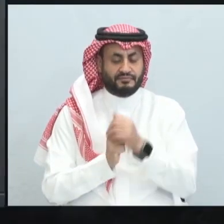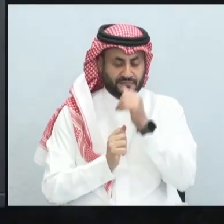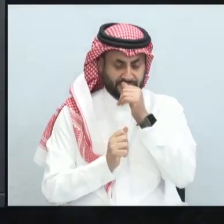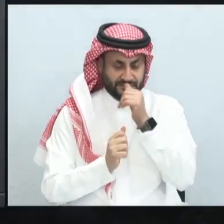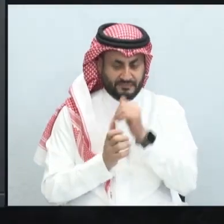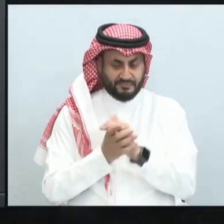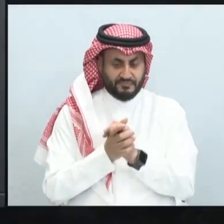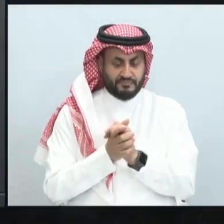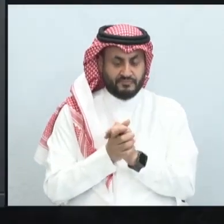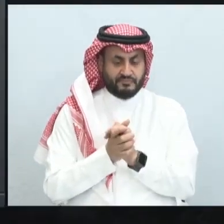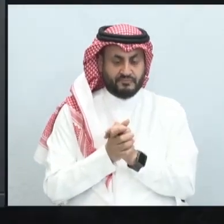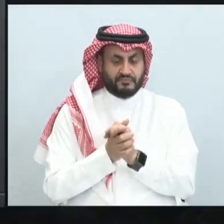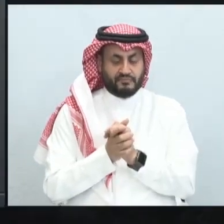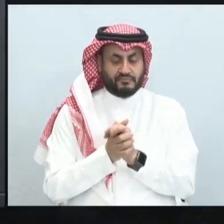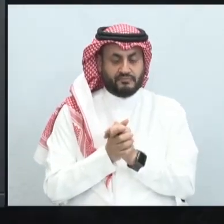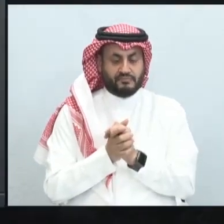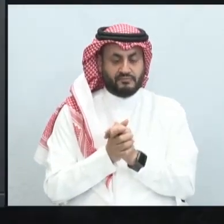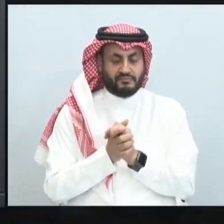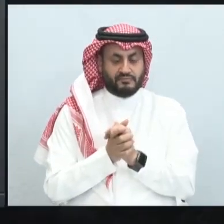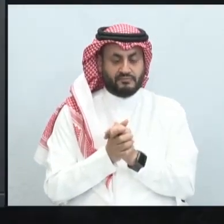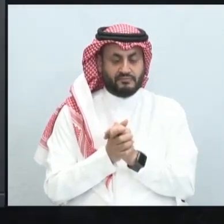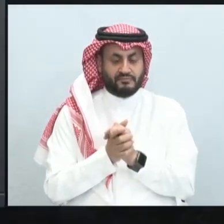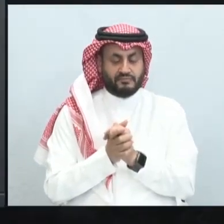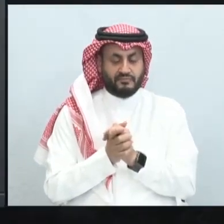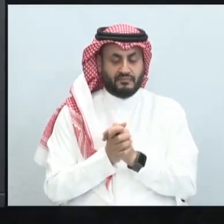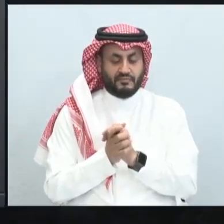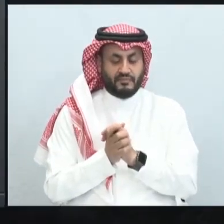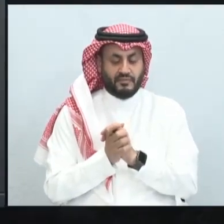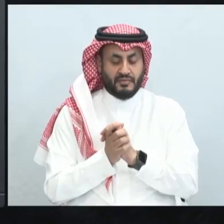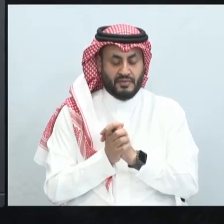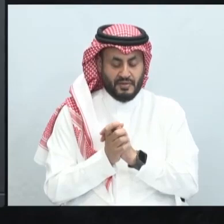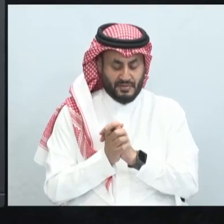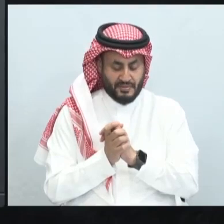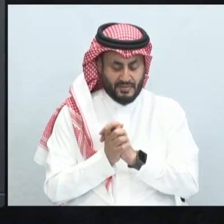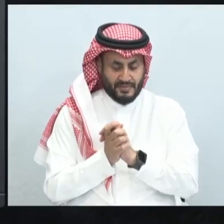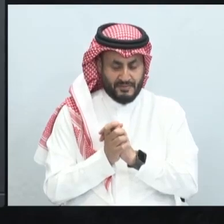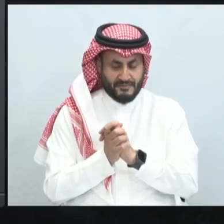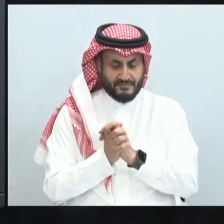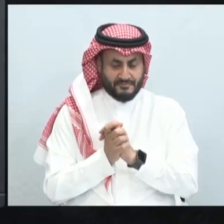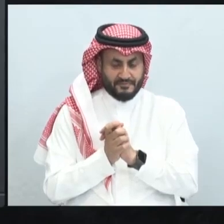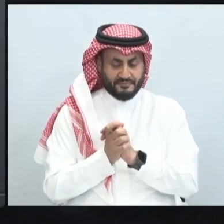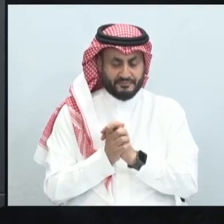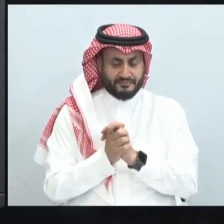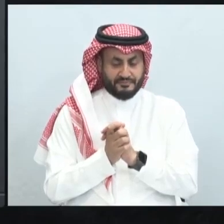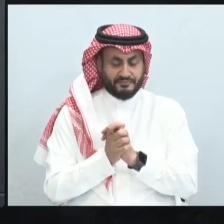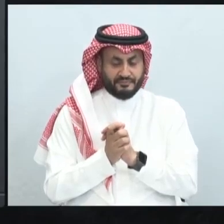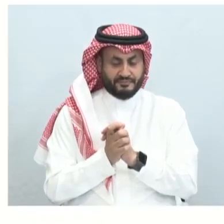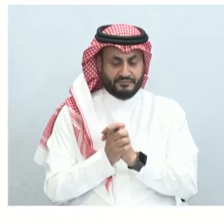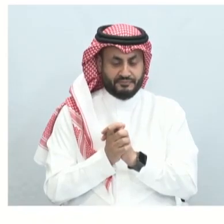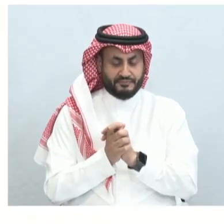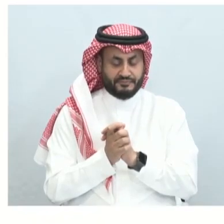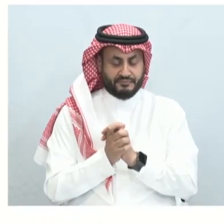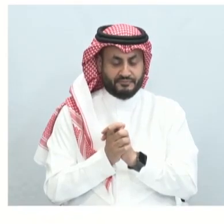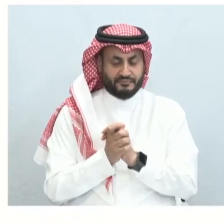ان هذا الطفل الصغير كان يسمي هذا العصفور كان يسمي هذا العصفور فهذه